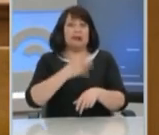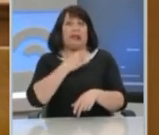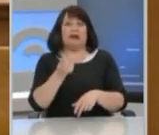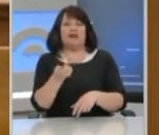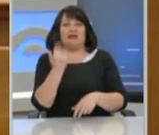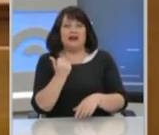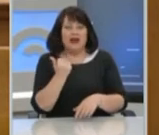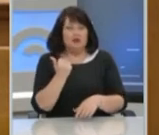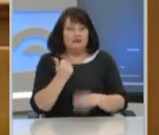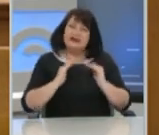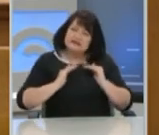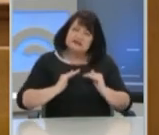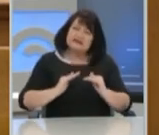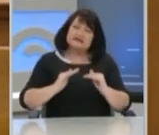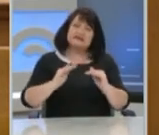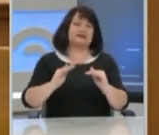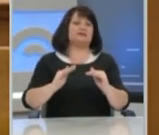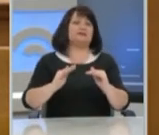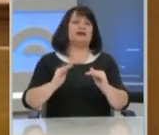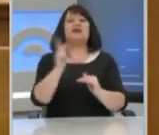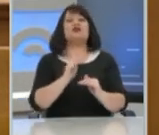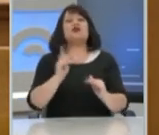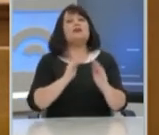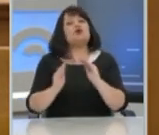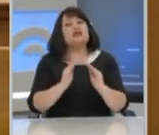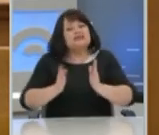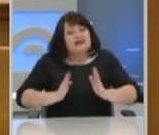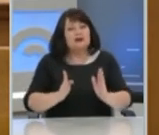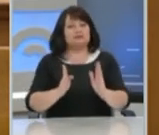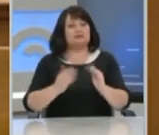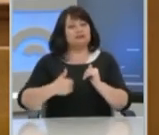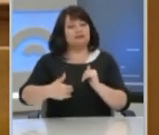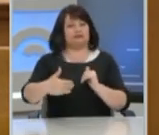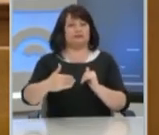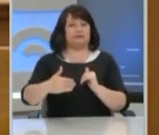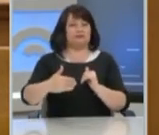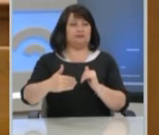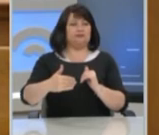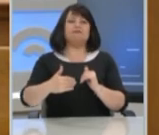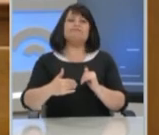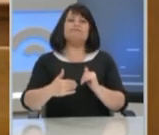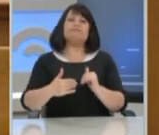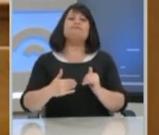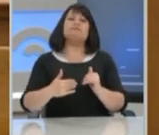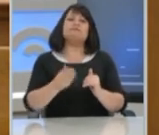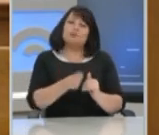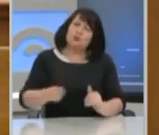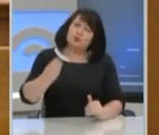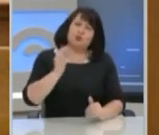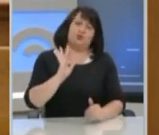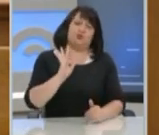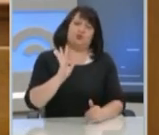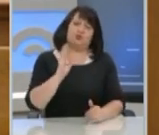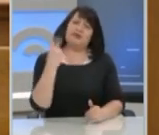συγκροτήσουμε ένα σταθερό πλαίσιο αποτελεσματικής κοινωνικής προστασίας και να το κάνουμε αυτό πέρα και κόντρα στις δικές